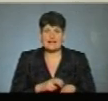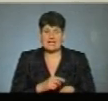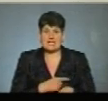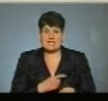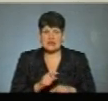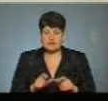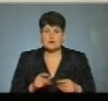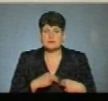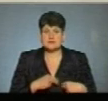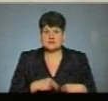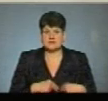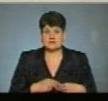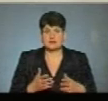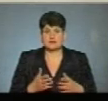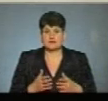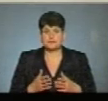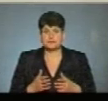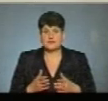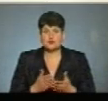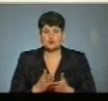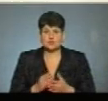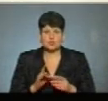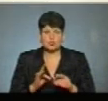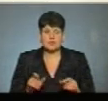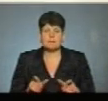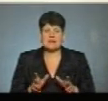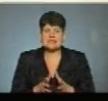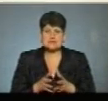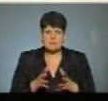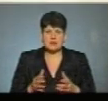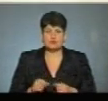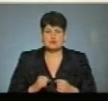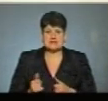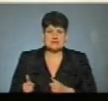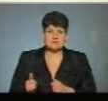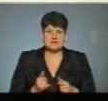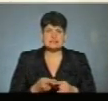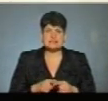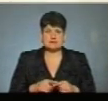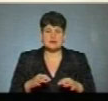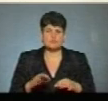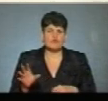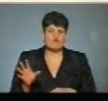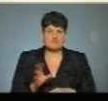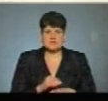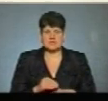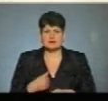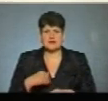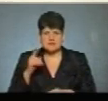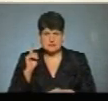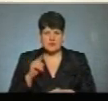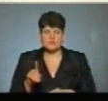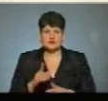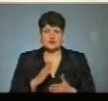чергу лікарів та відповідно працівників критичної інфраструктури. Ми максимально постаралися забезпечити цим транспортом